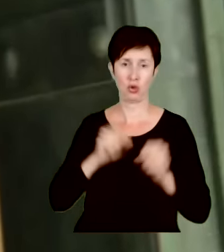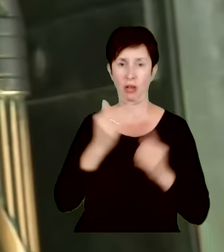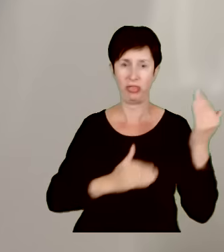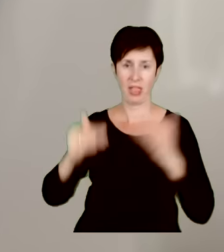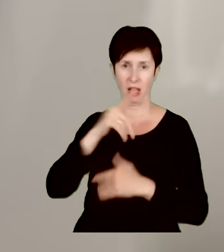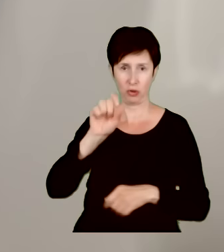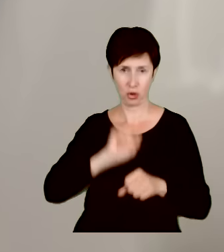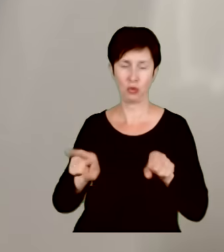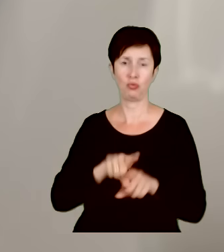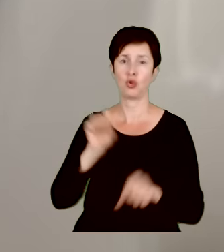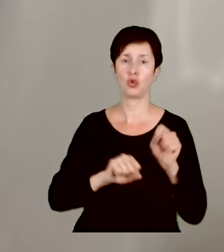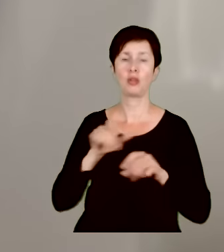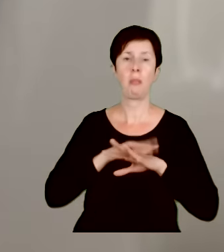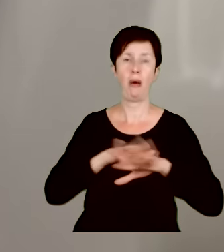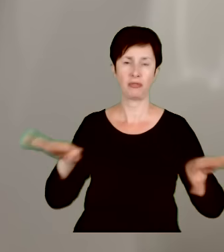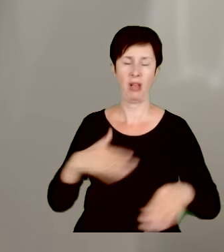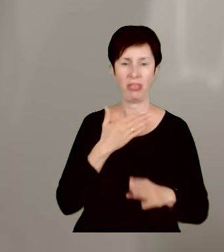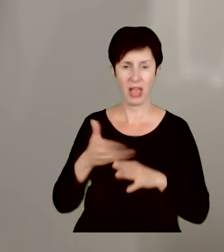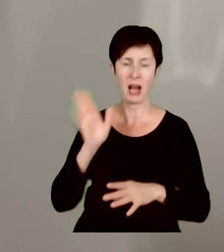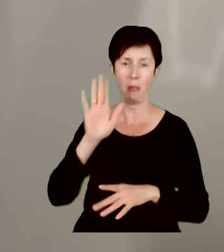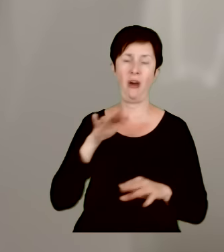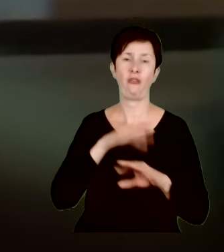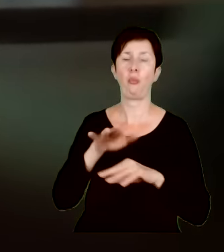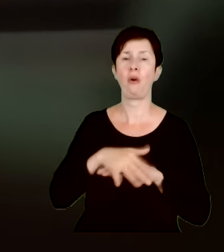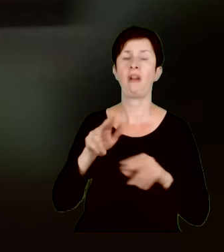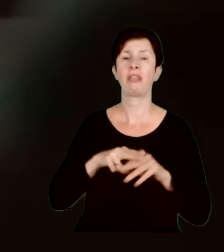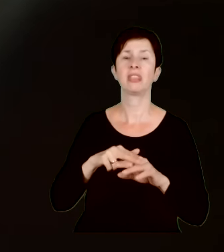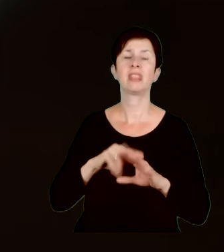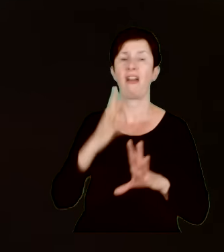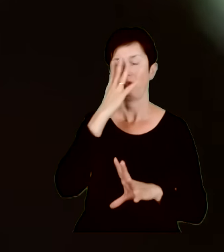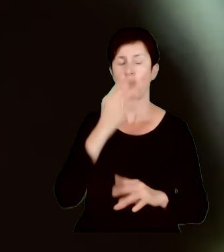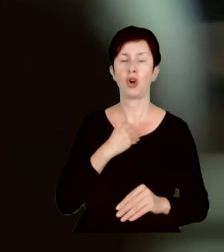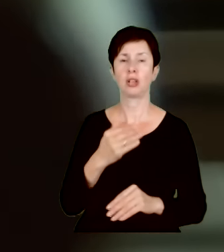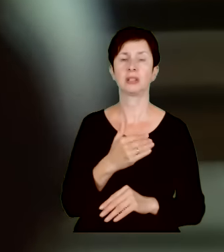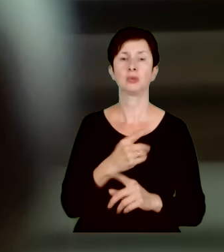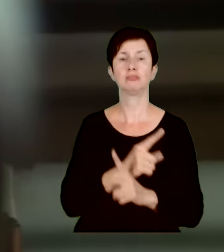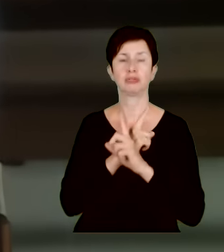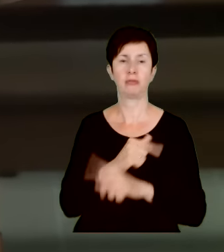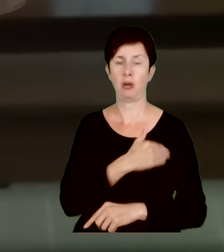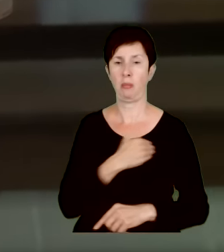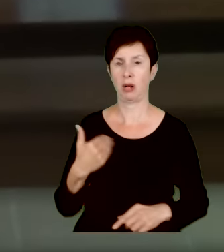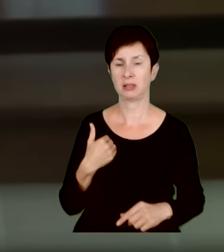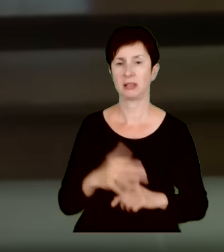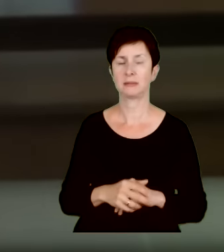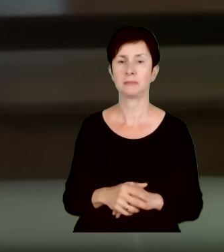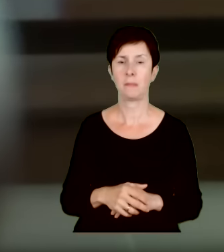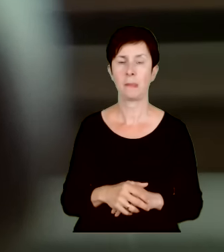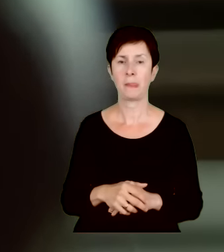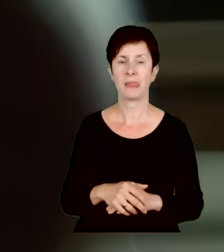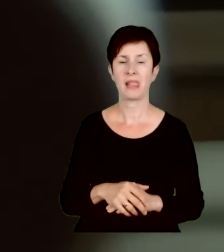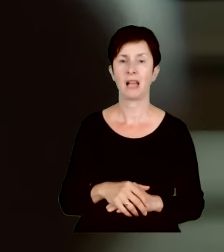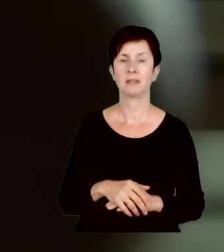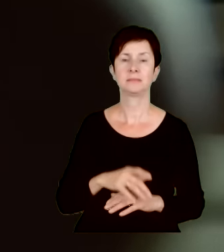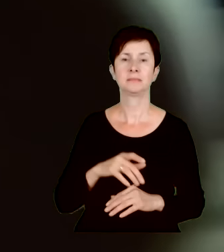powszechnych Nadal mają mieć wpływ na kształt systemu sądownictwa a tajemnicze grono tych najbardziej wpływowych sędziów określa się jako